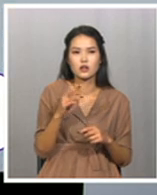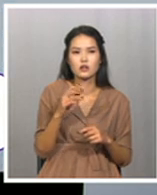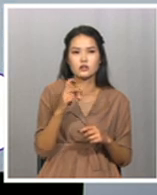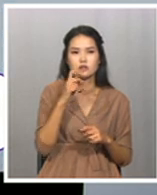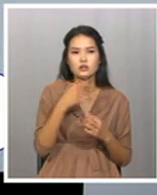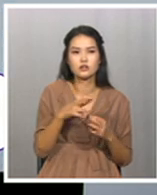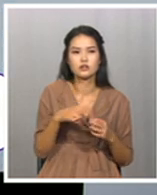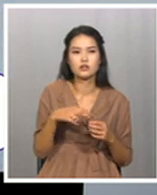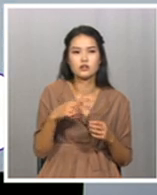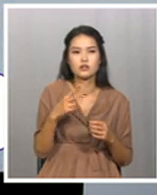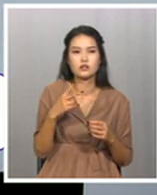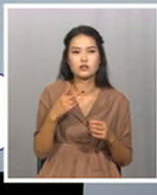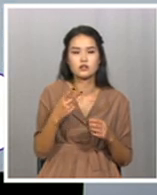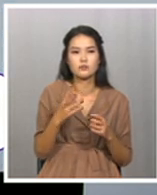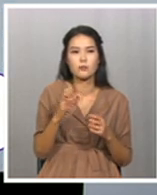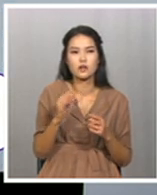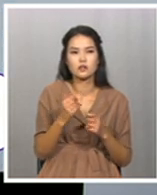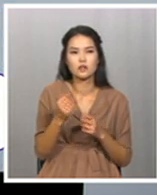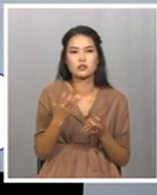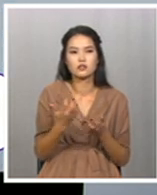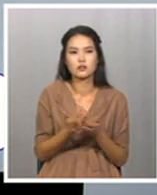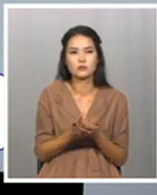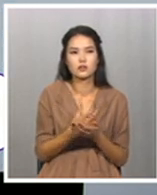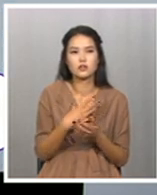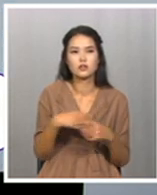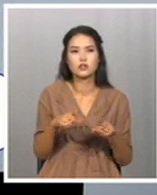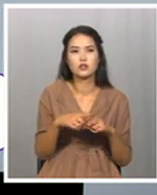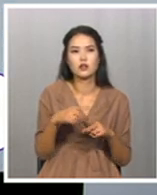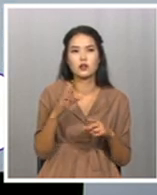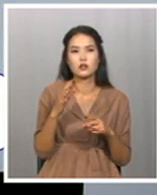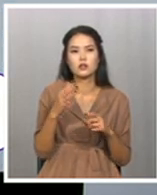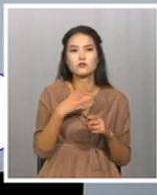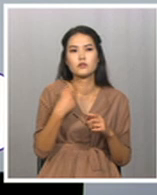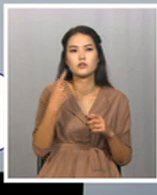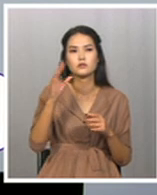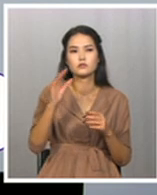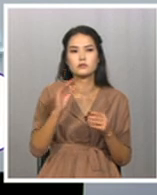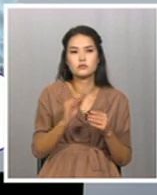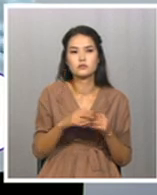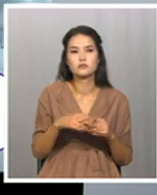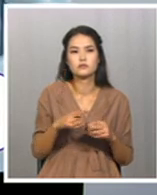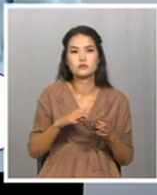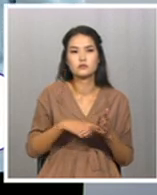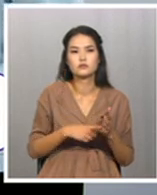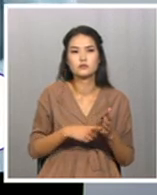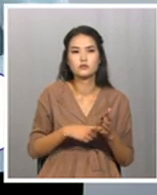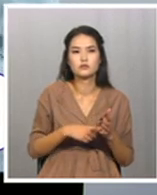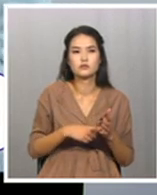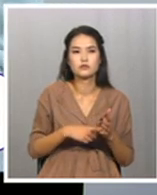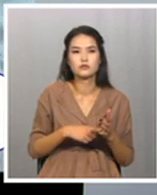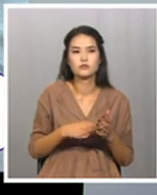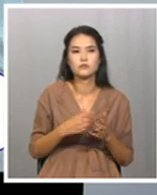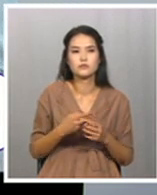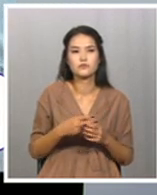және малярлық массасын табылған фосфор қышқылының зат мөлшеріне көбейткен кезде массасы шығады.